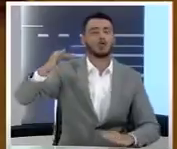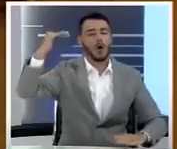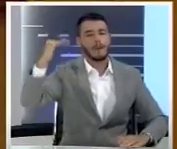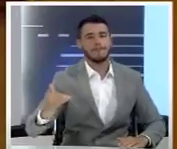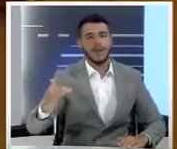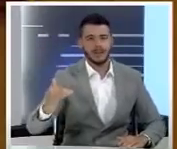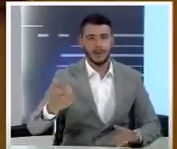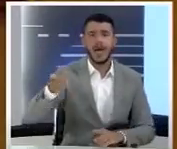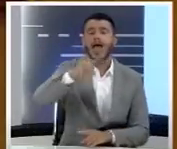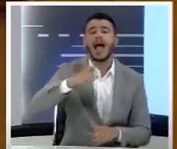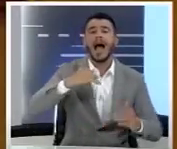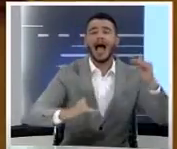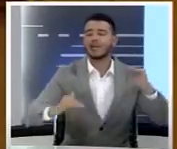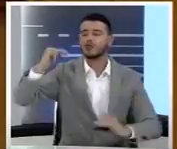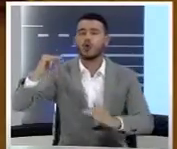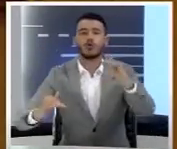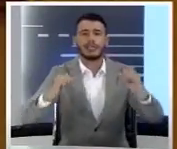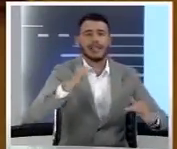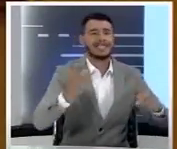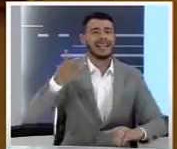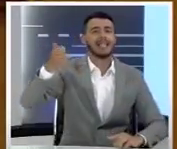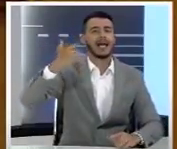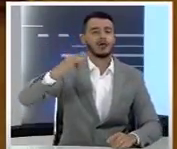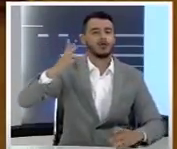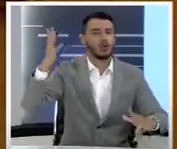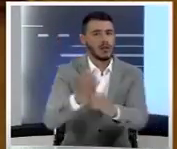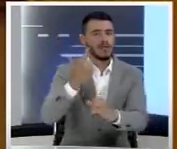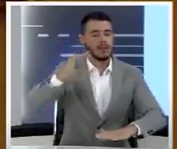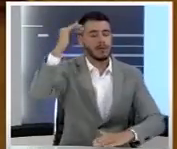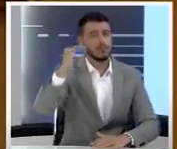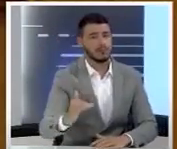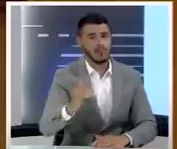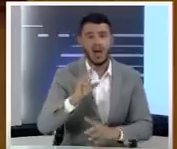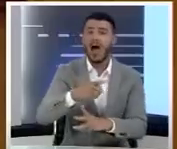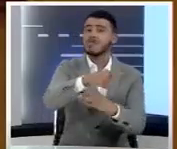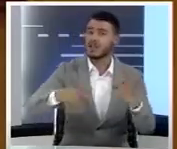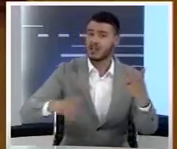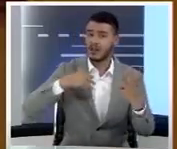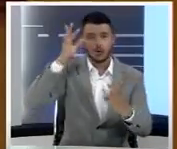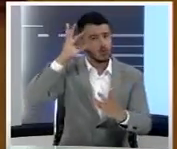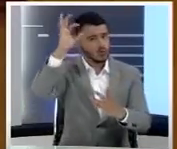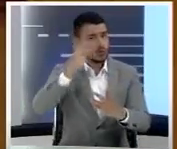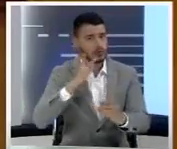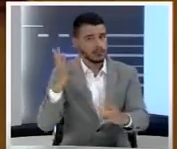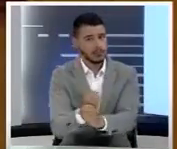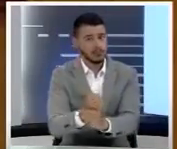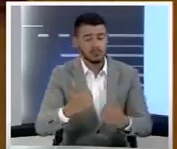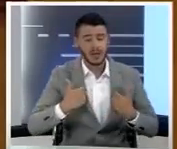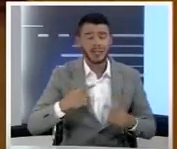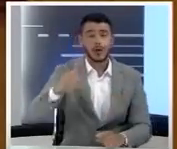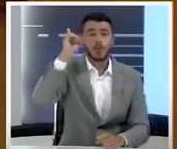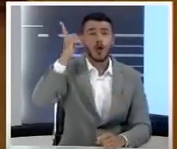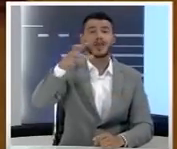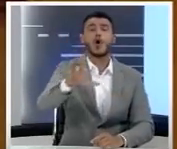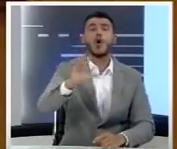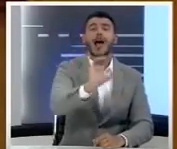κατά 3 μονάδες κατά το δείχτη Τζίνι. Και αυτό είναι σημαντικό επίτευγμα. Είμαστε η μόνη χώρα στην Ευρώπη που έχουμε αυτή την επίδοση.